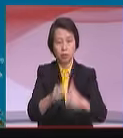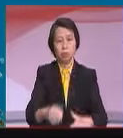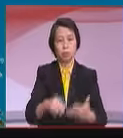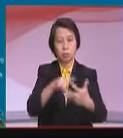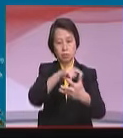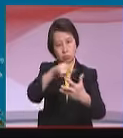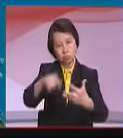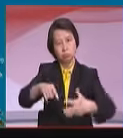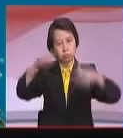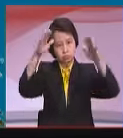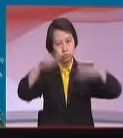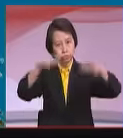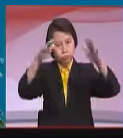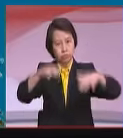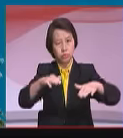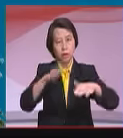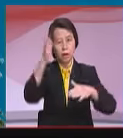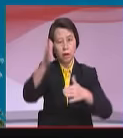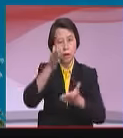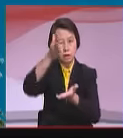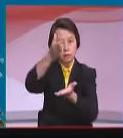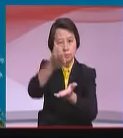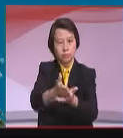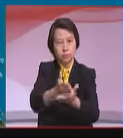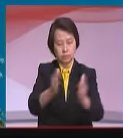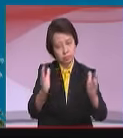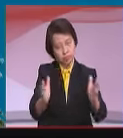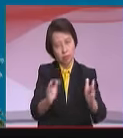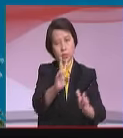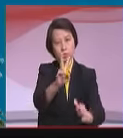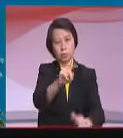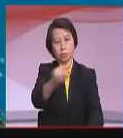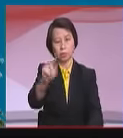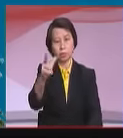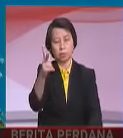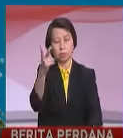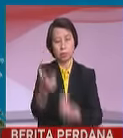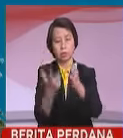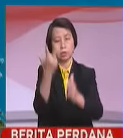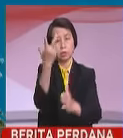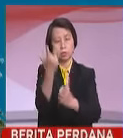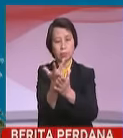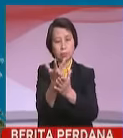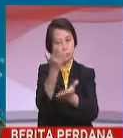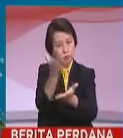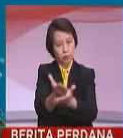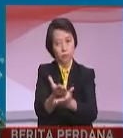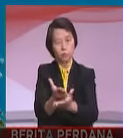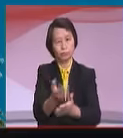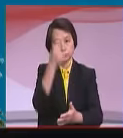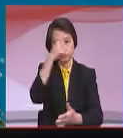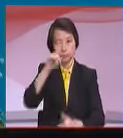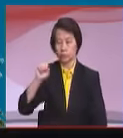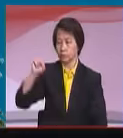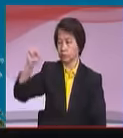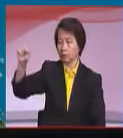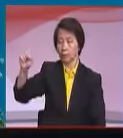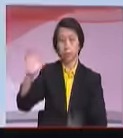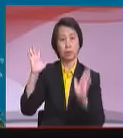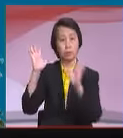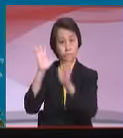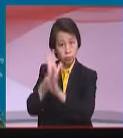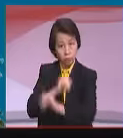ini dijangkakan akan beransur reda dalam tempoh 2 ke 3 jam sahaja lagi. Manakala bagi Sabah dan Sarawak